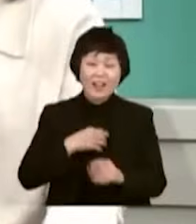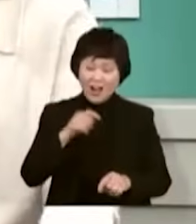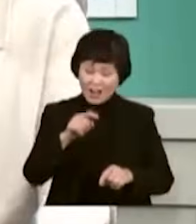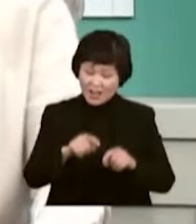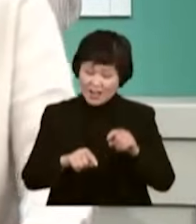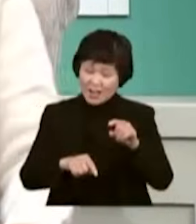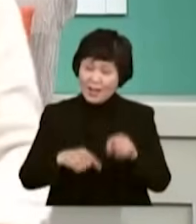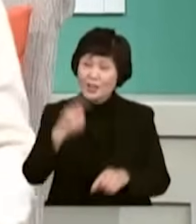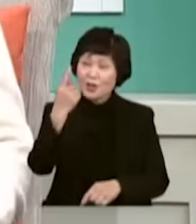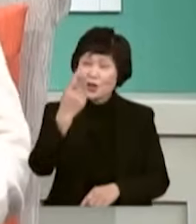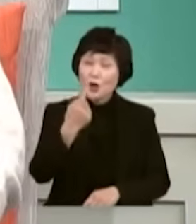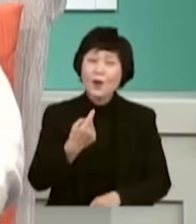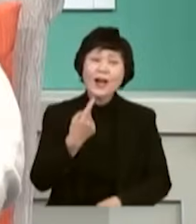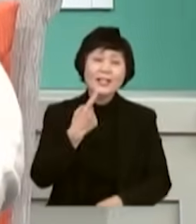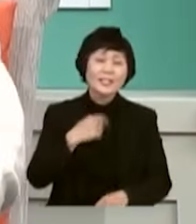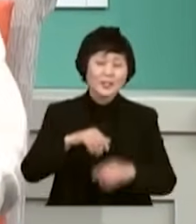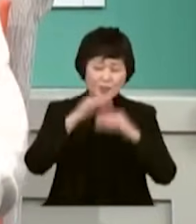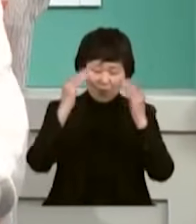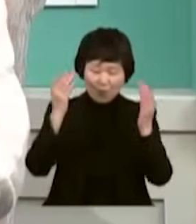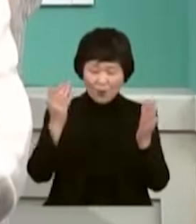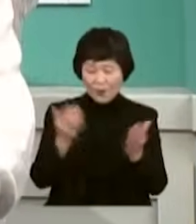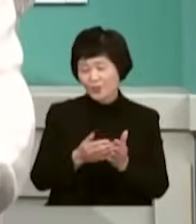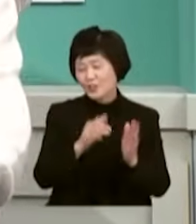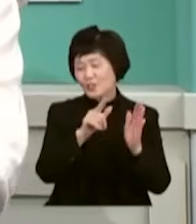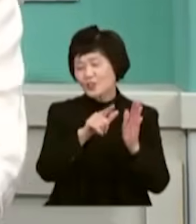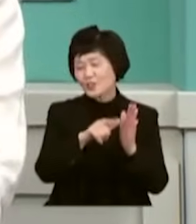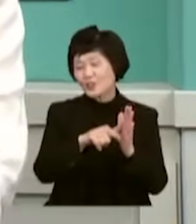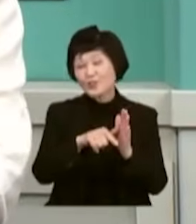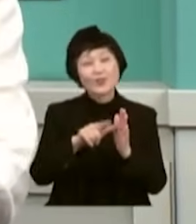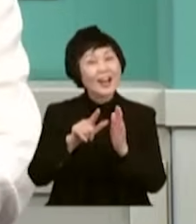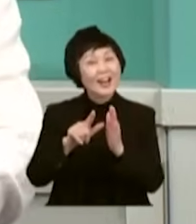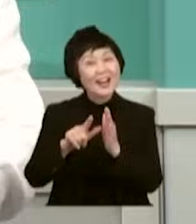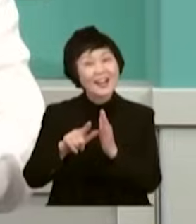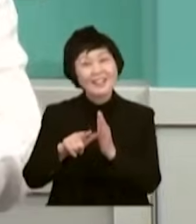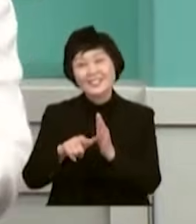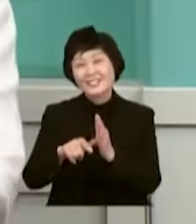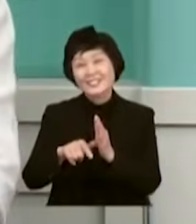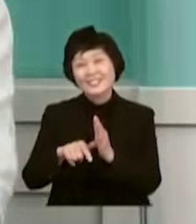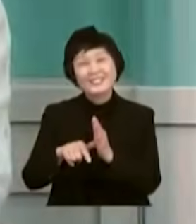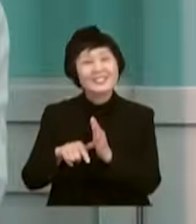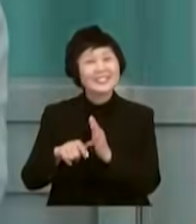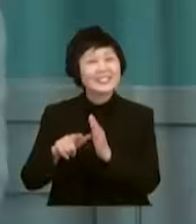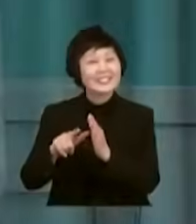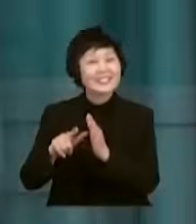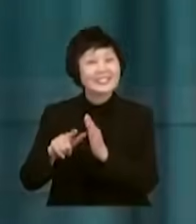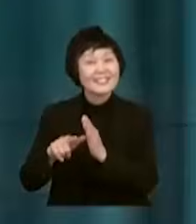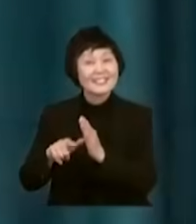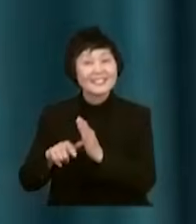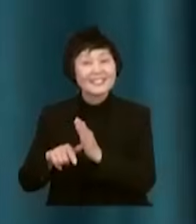내가 걸어왔던 모든 순간이